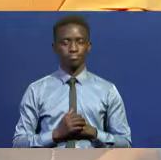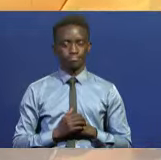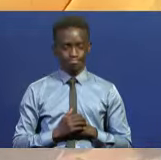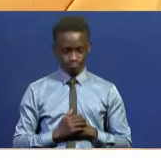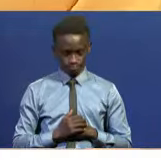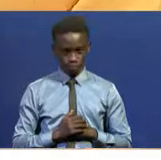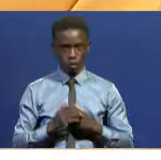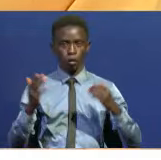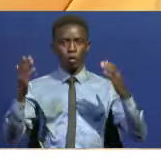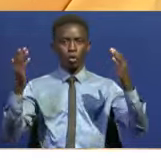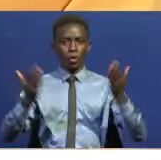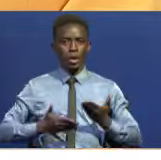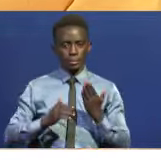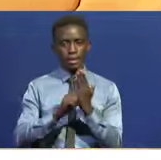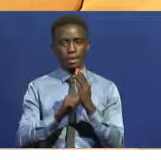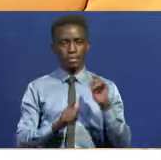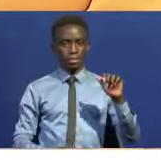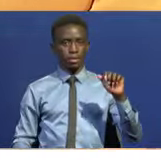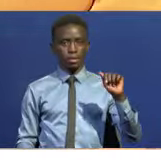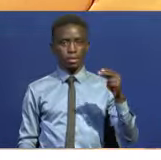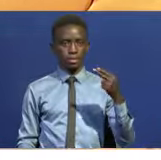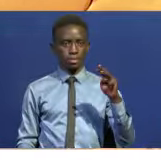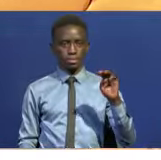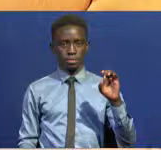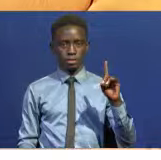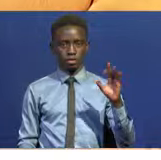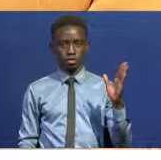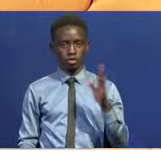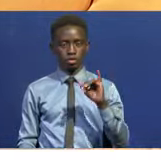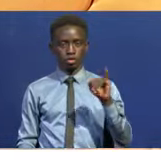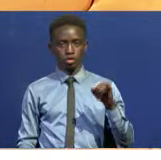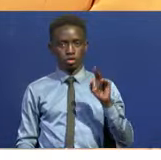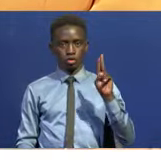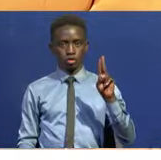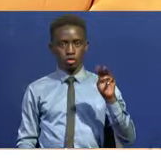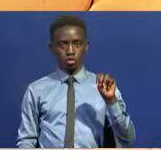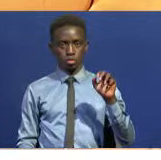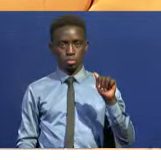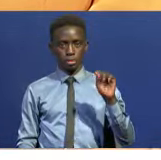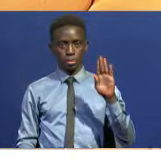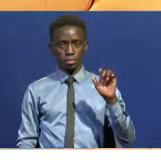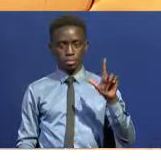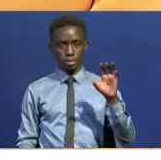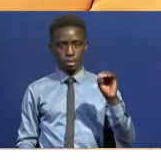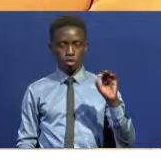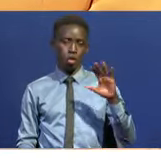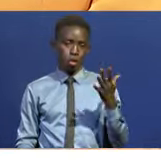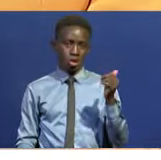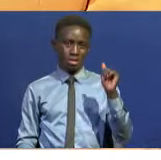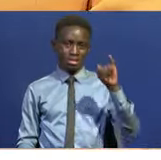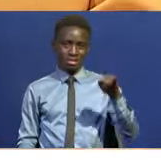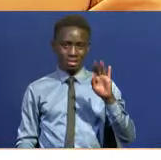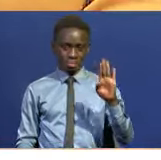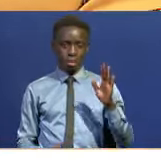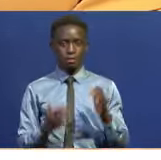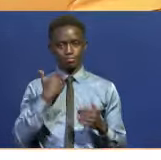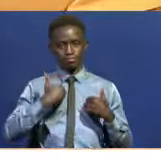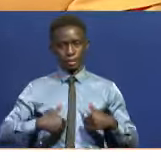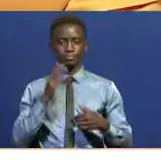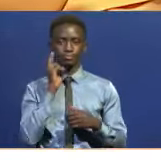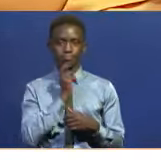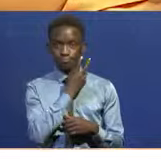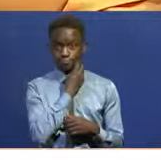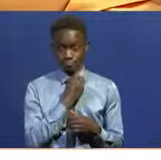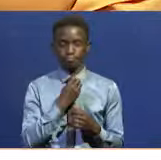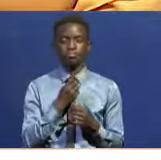Naam, karibu mtazamaji, naitwa Ahmed Jumabalo, ukipenda niite AJB, na msaidizi wetu kwa upande wa lugha ishara ni Brian Moraro. Bila shaka nami ni Sarafi